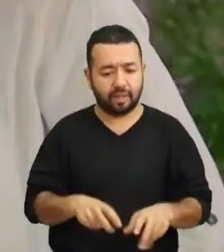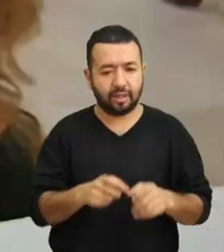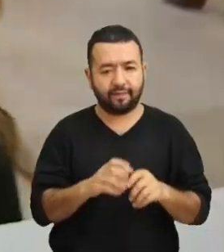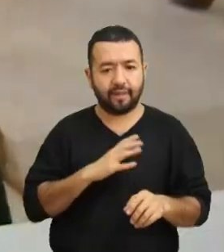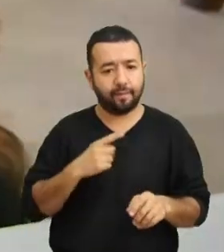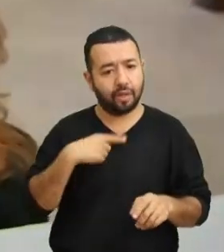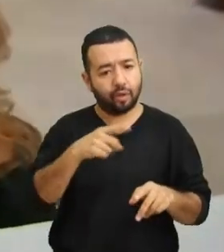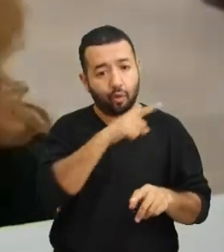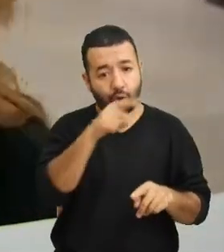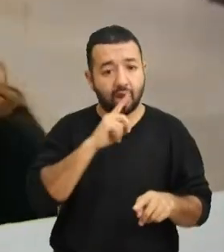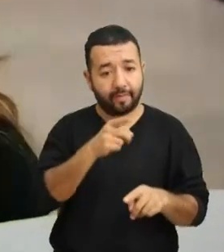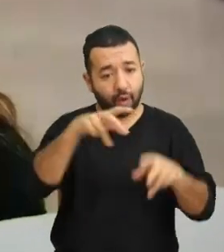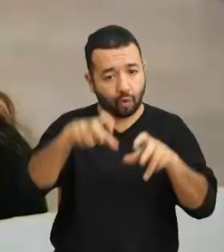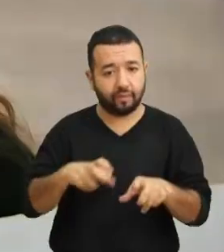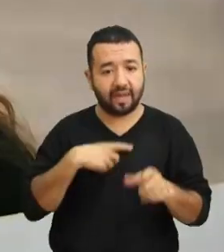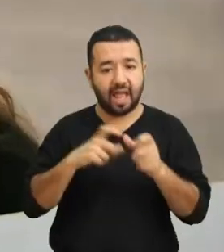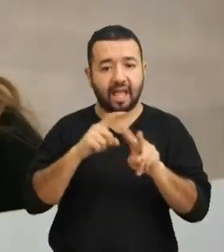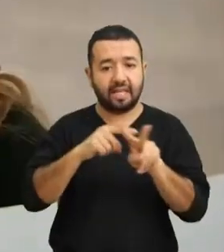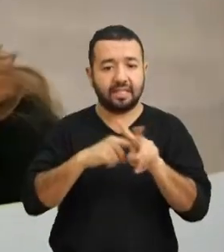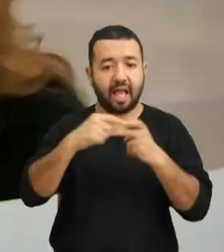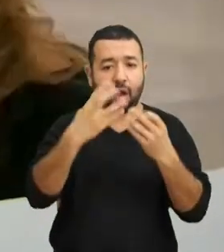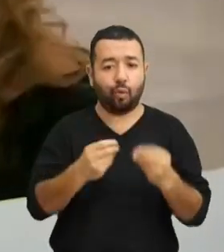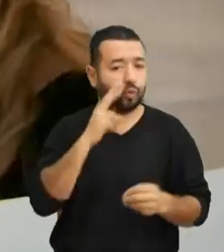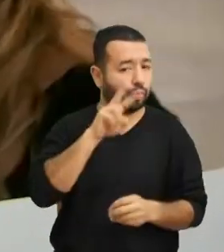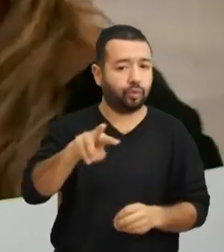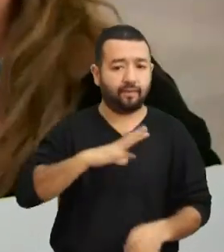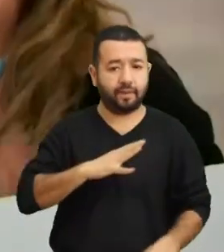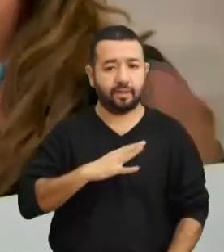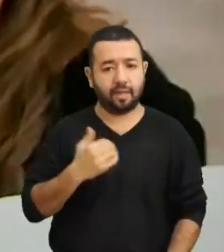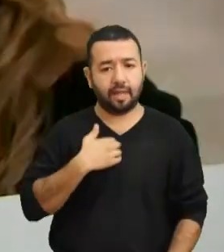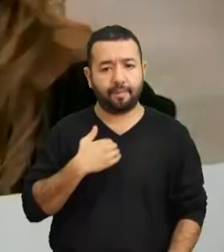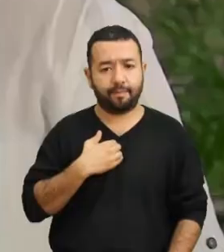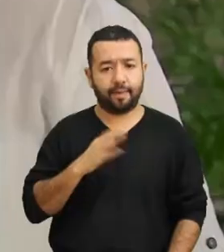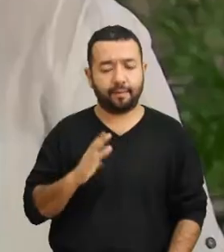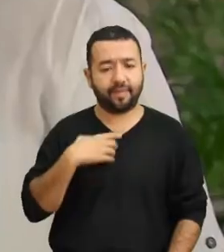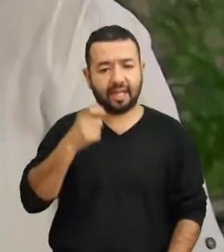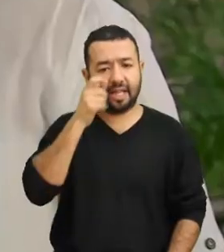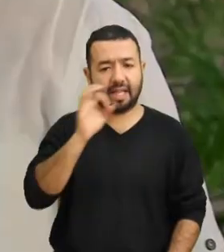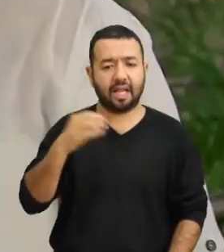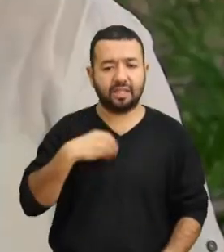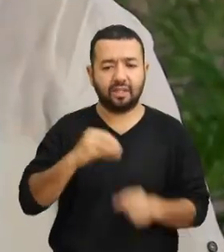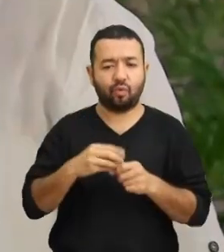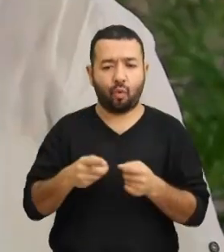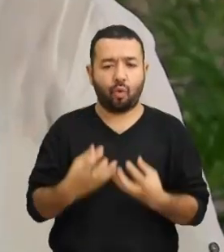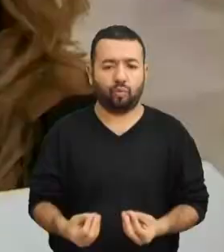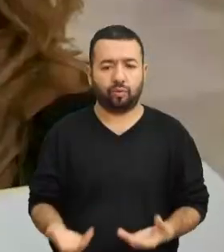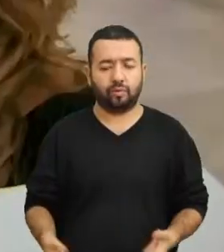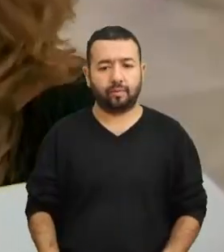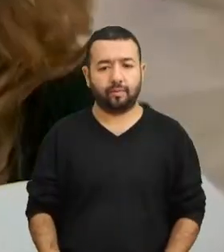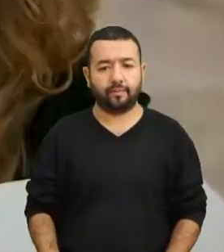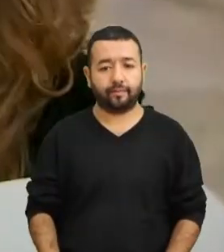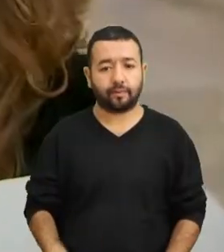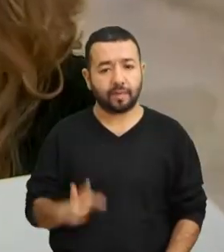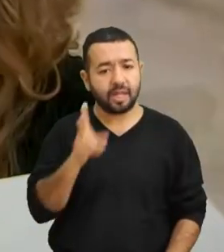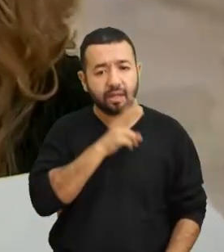Onu buraya oturtacağım ve sakar olduğunu siz de göreceksiniz. Benim düşüşüm benim dikkatsizliğimle alakalı yani.